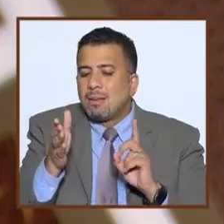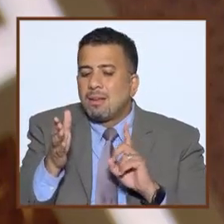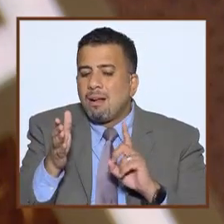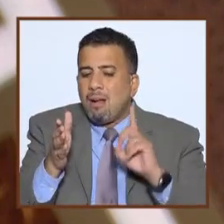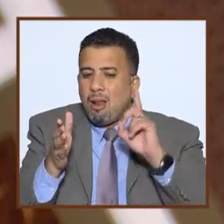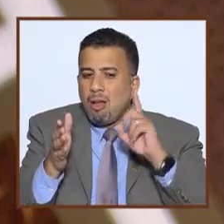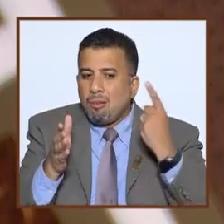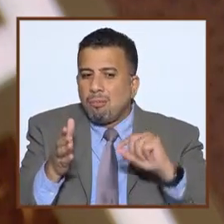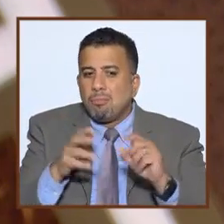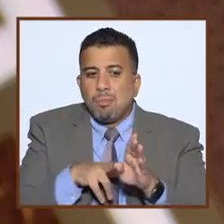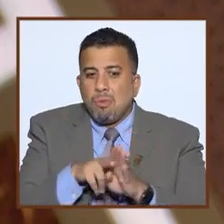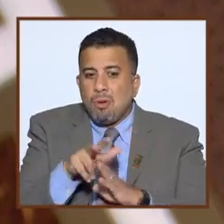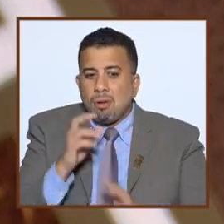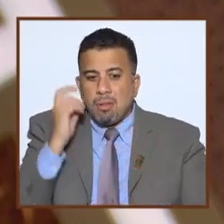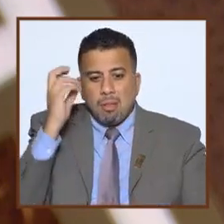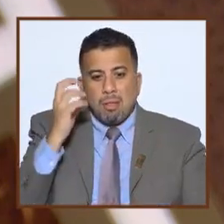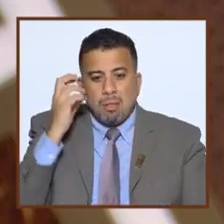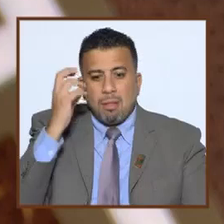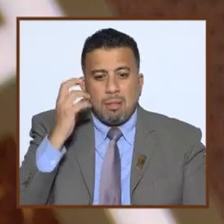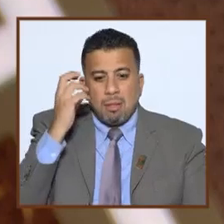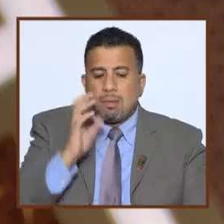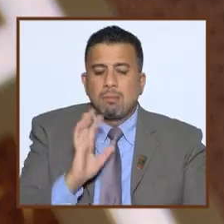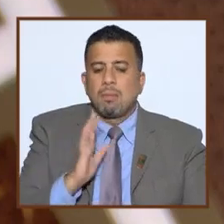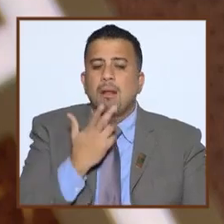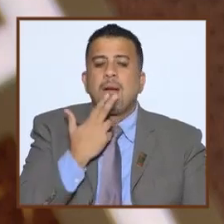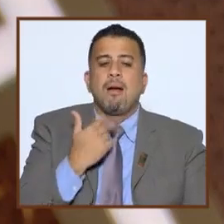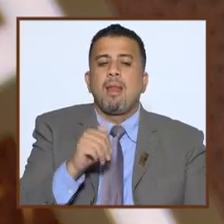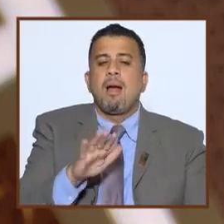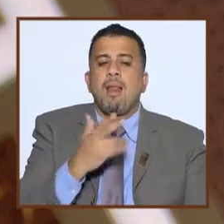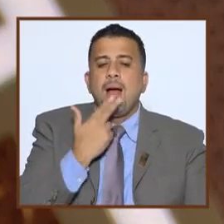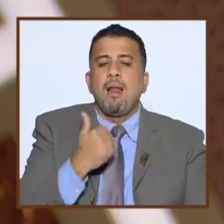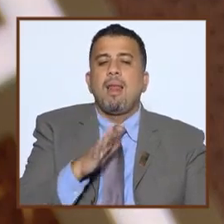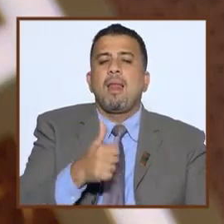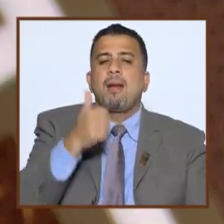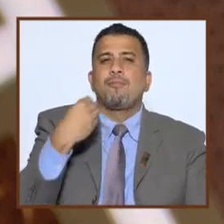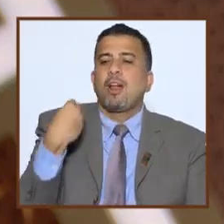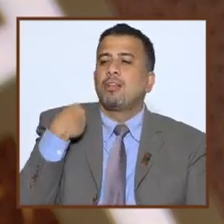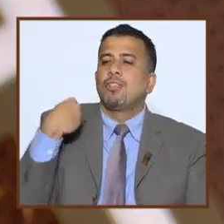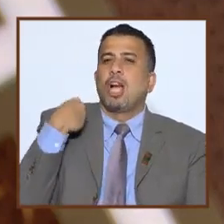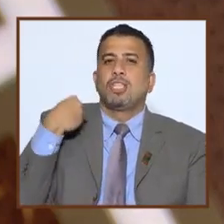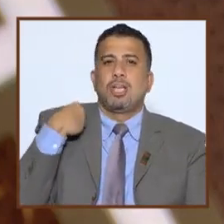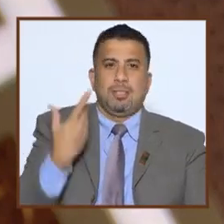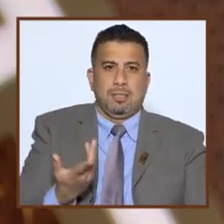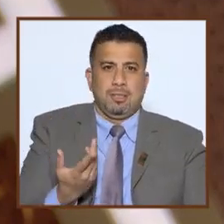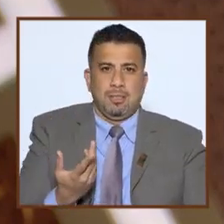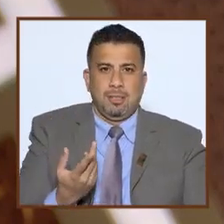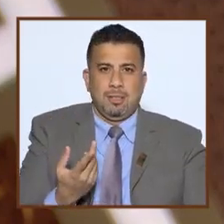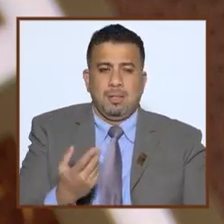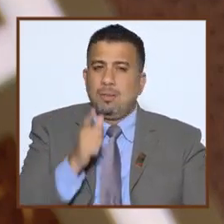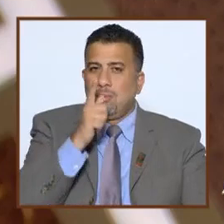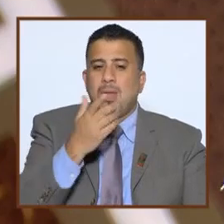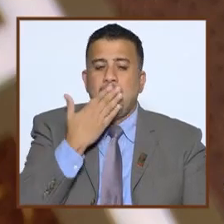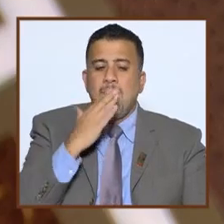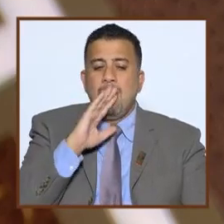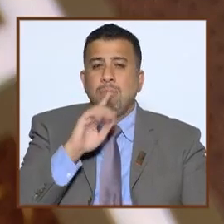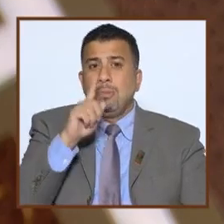الله يطيع النبي عليه الصلاه والسلام وياخذ مما اباح الله اباحه الله احله ما يروح للمحرمات والحمد لله